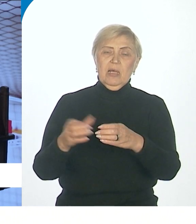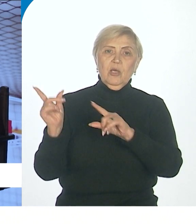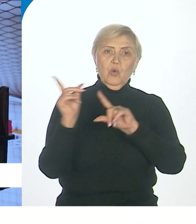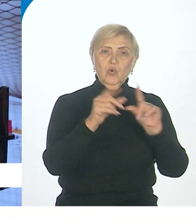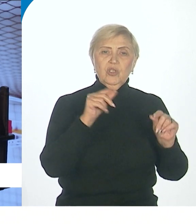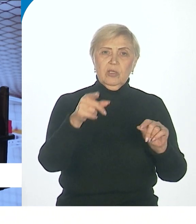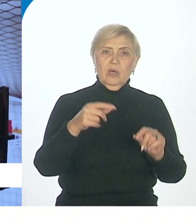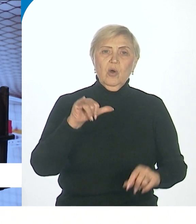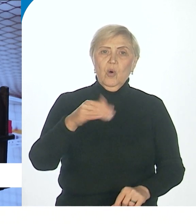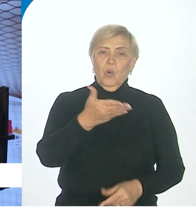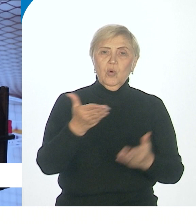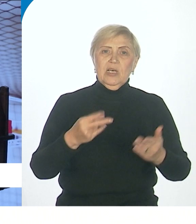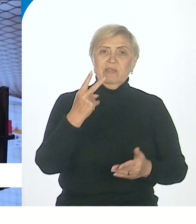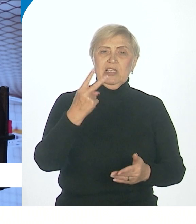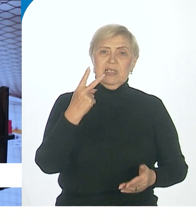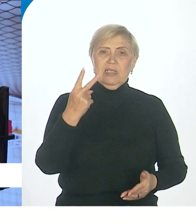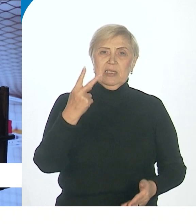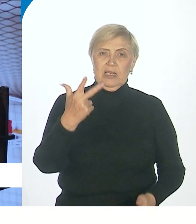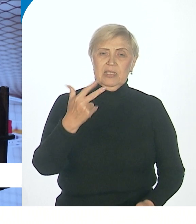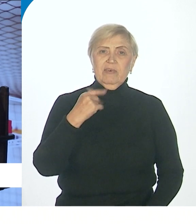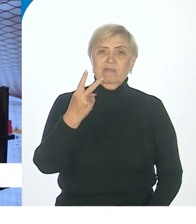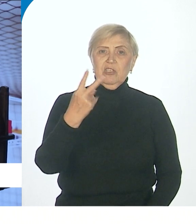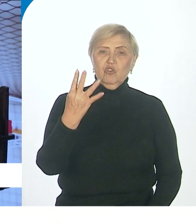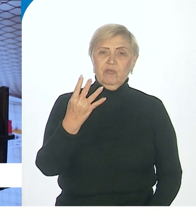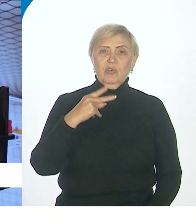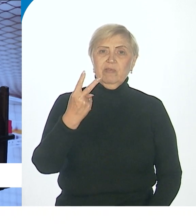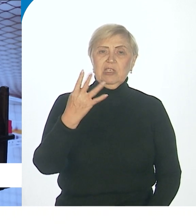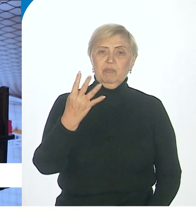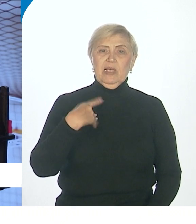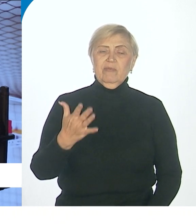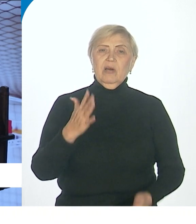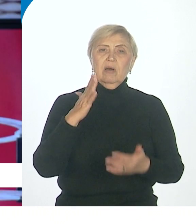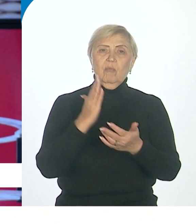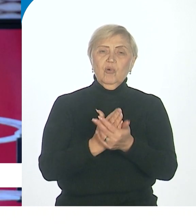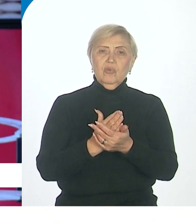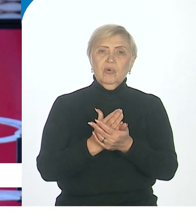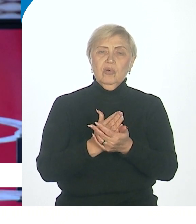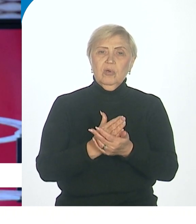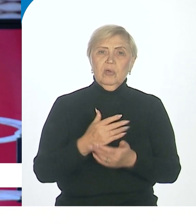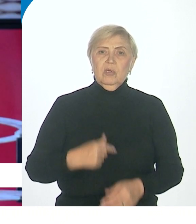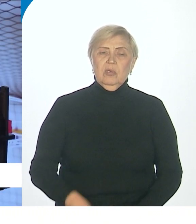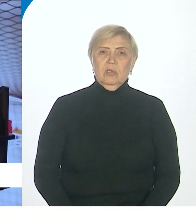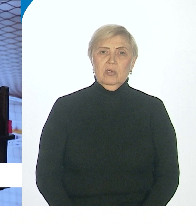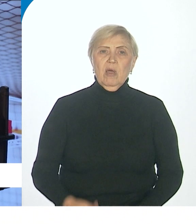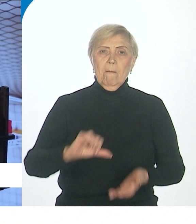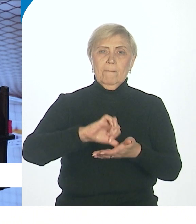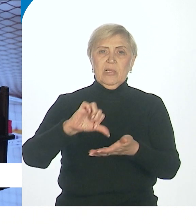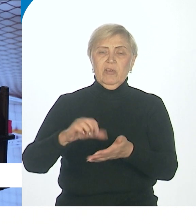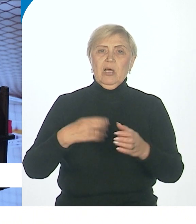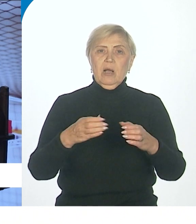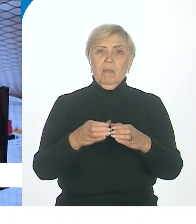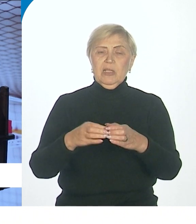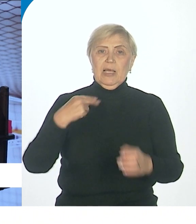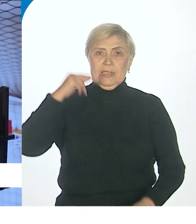У нас 23-25 ноября будет международный фестиваль. Международный за счет? представители команд из Китайской